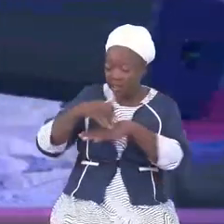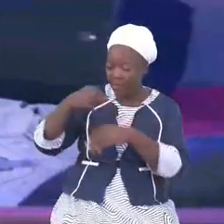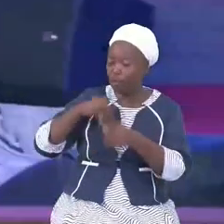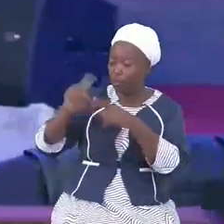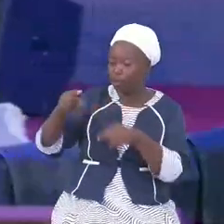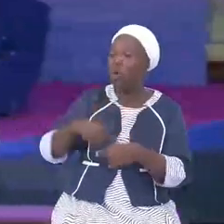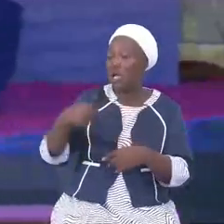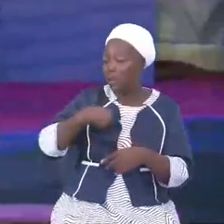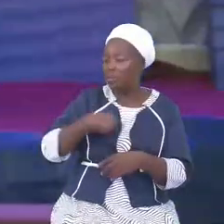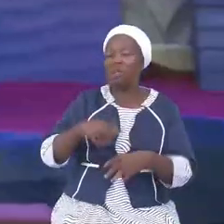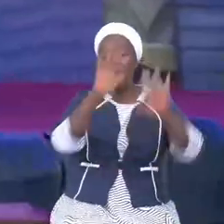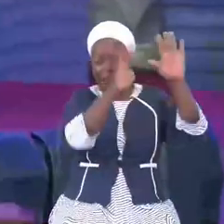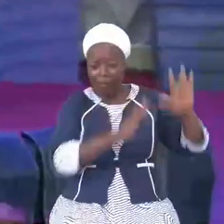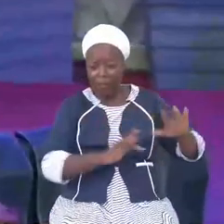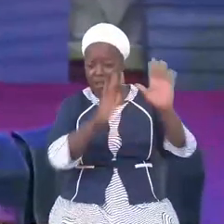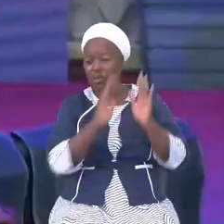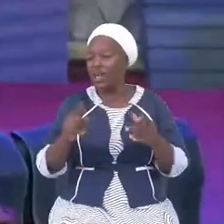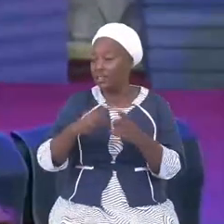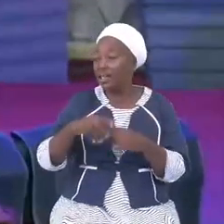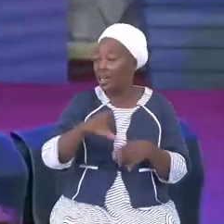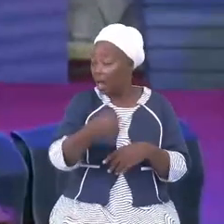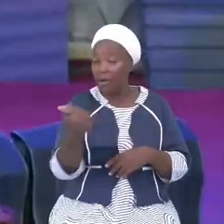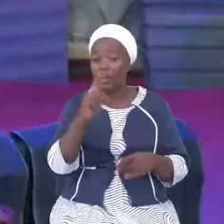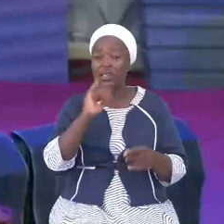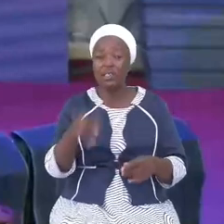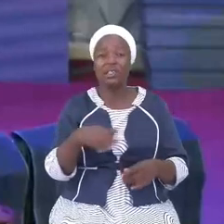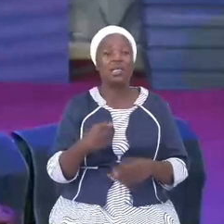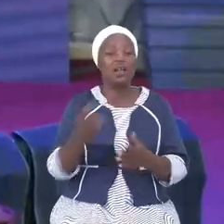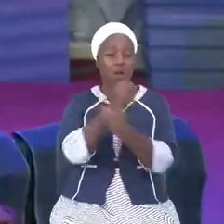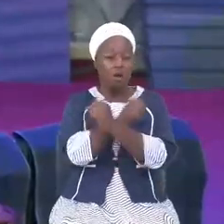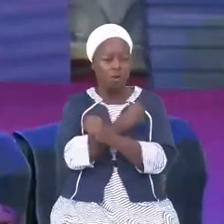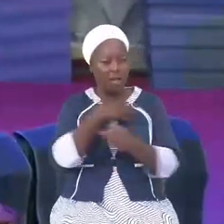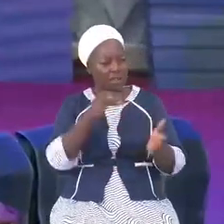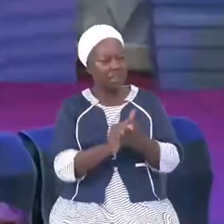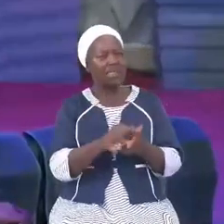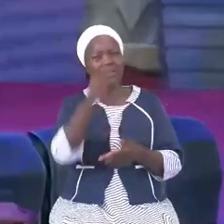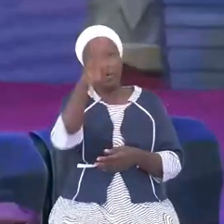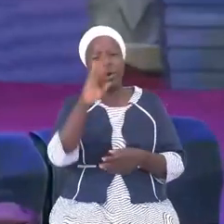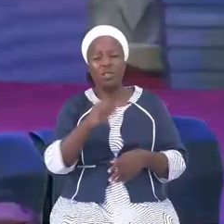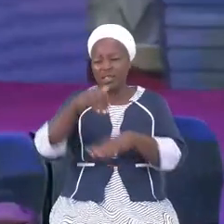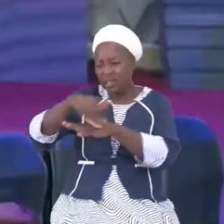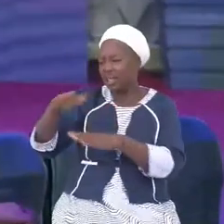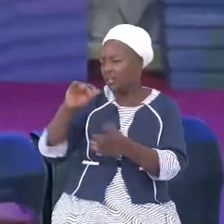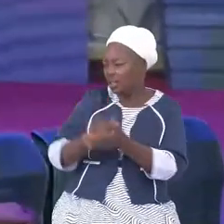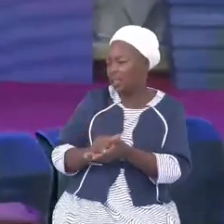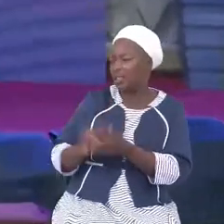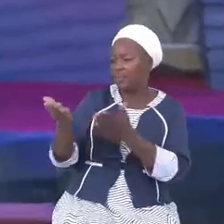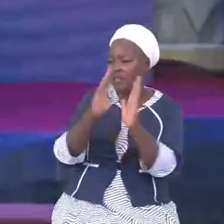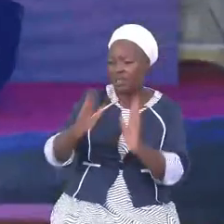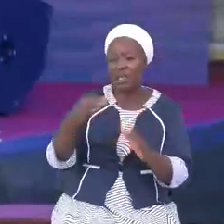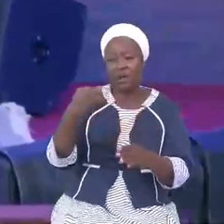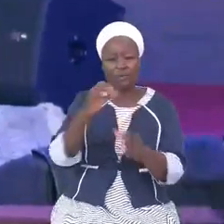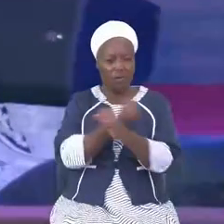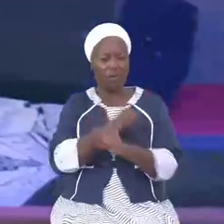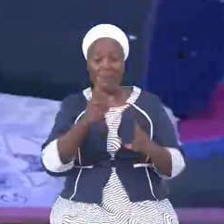amour. Et Dieu envoie cet amour messager. Mais les gens ne veulent pas écouter. Mais il a d'autres messagers. Il a un messager